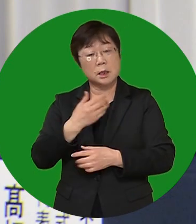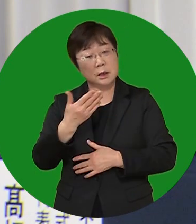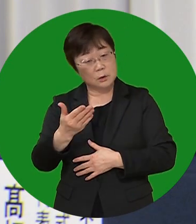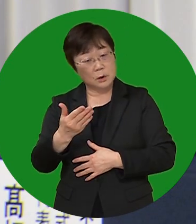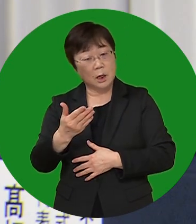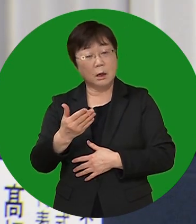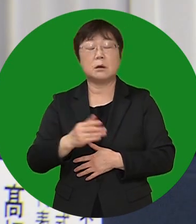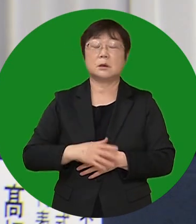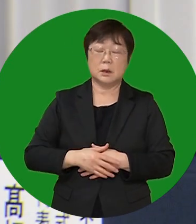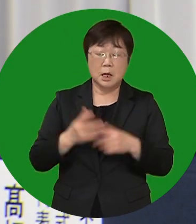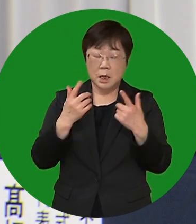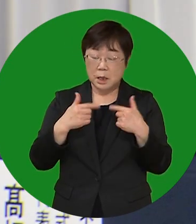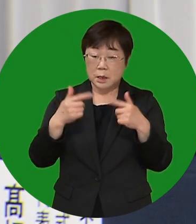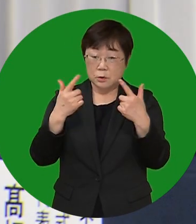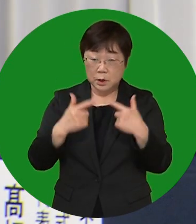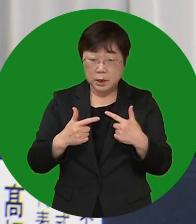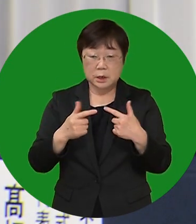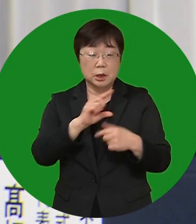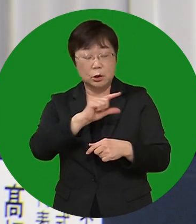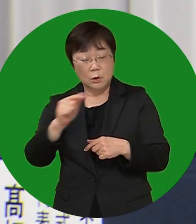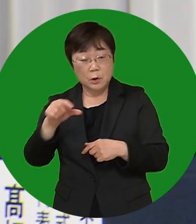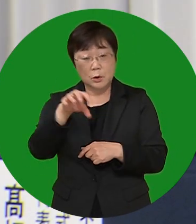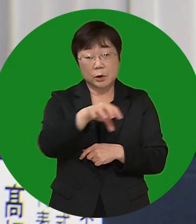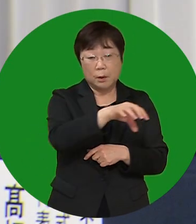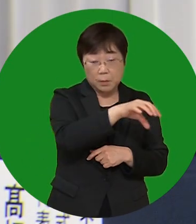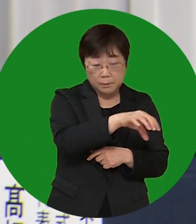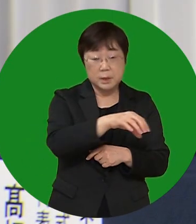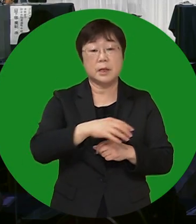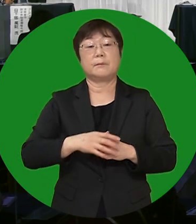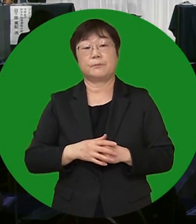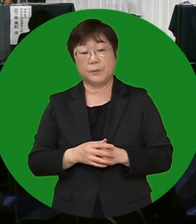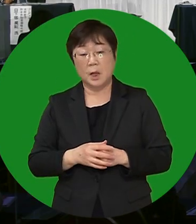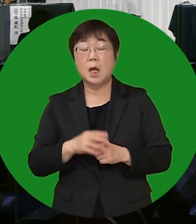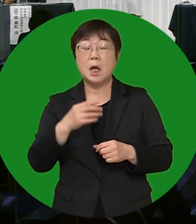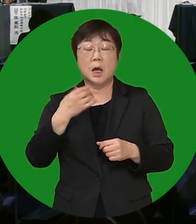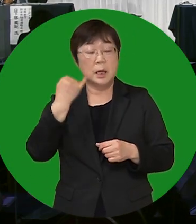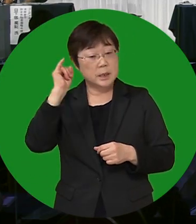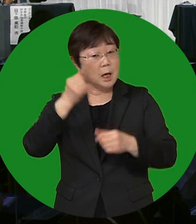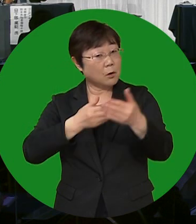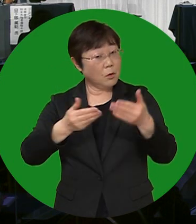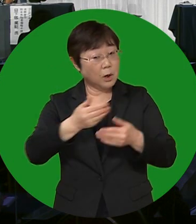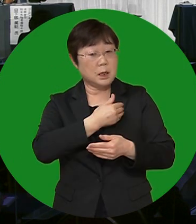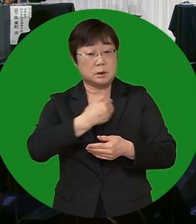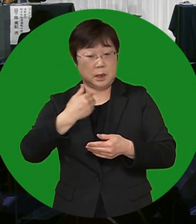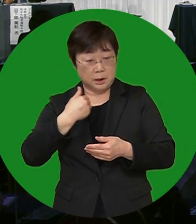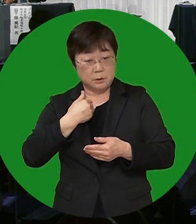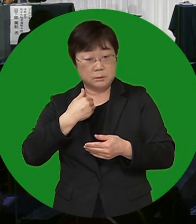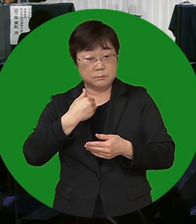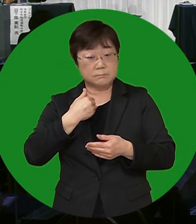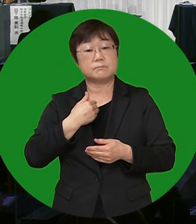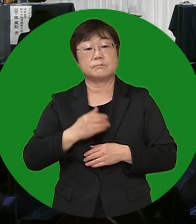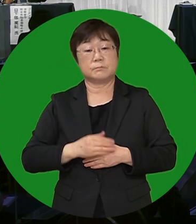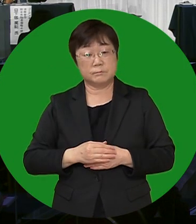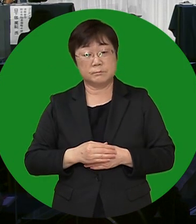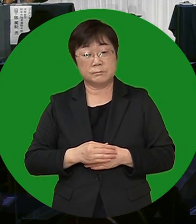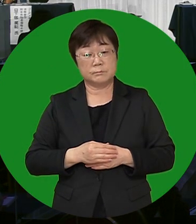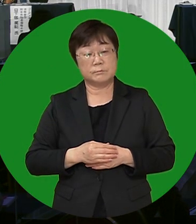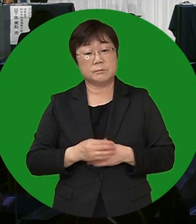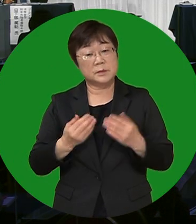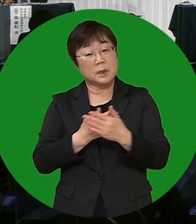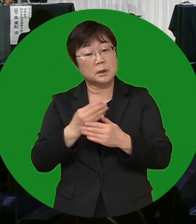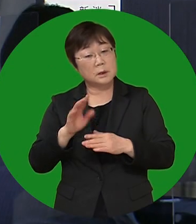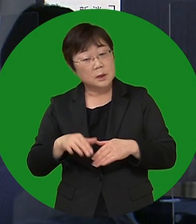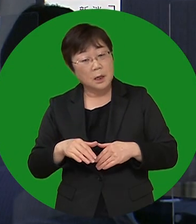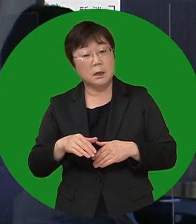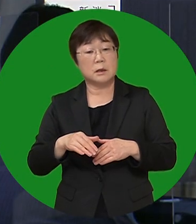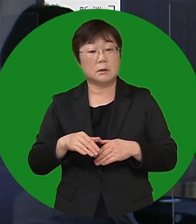できるのかということも日常的にですねいろいろなバーで意見交換できたりとかいうようなことができるようになっていると